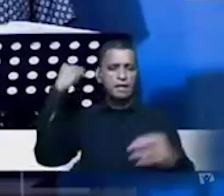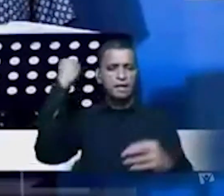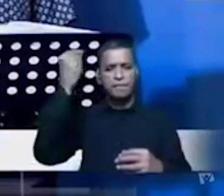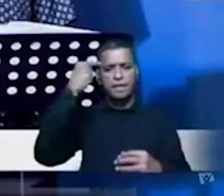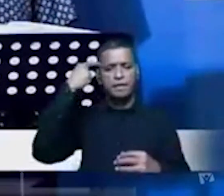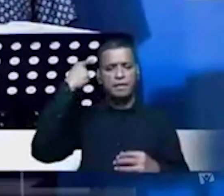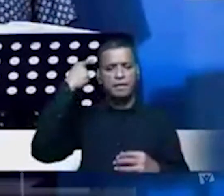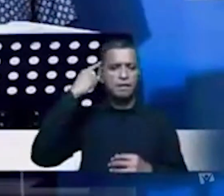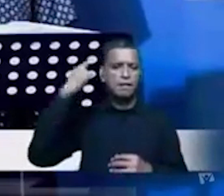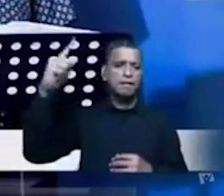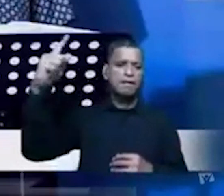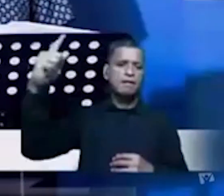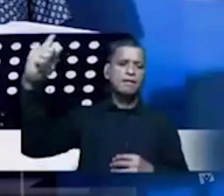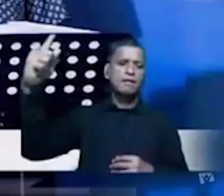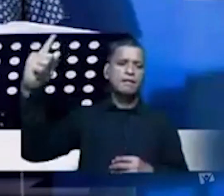rahmat Allah.